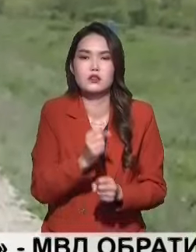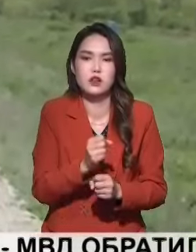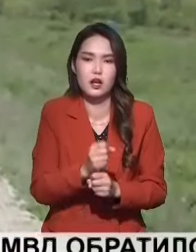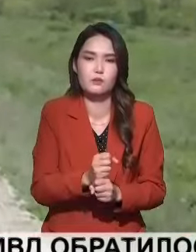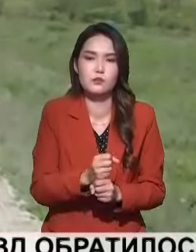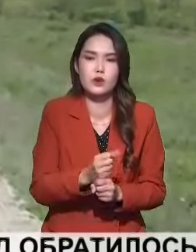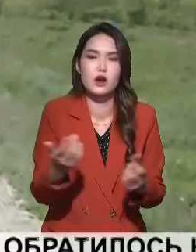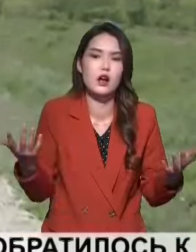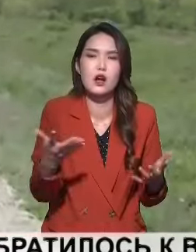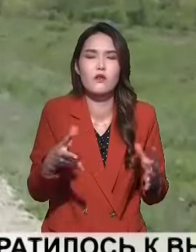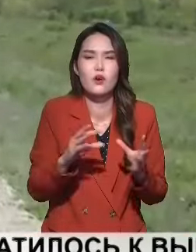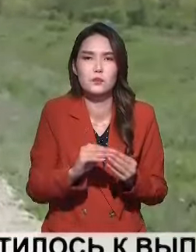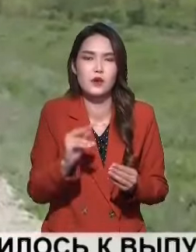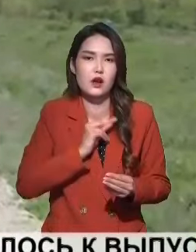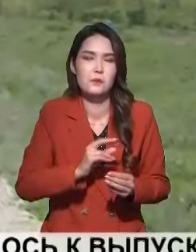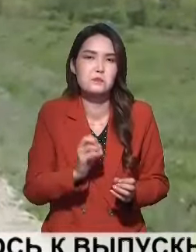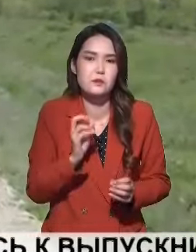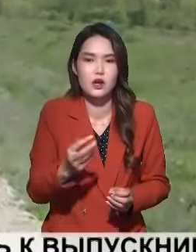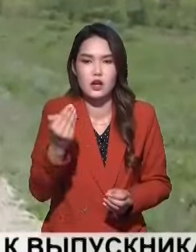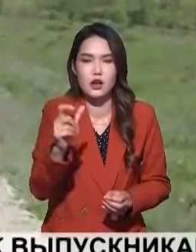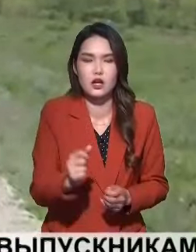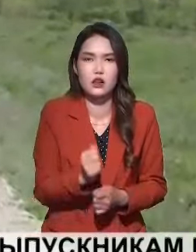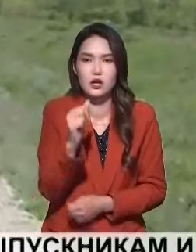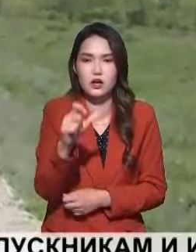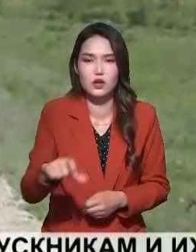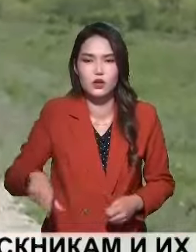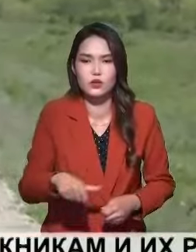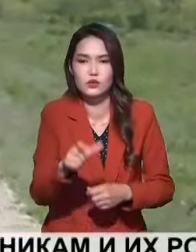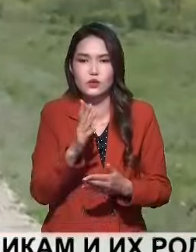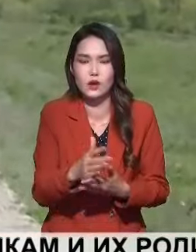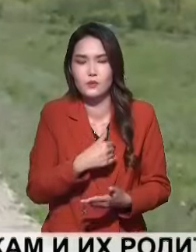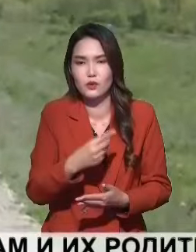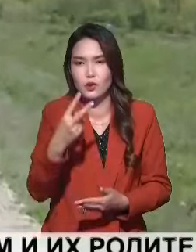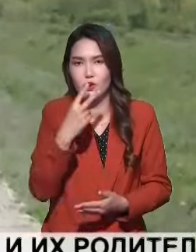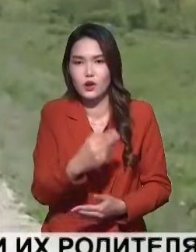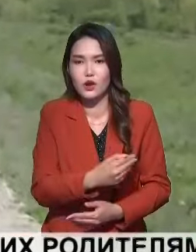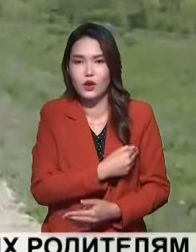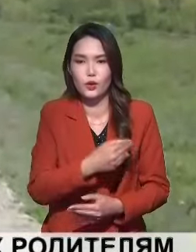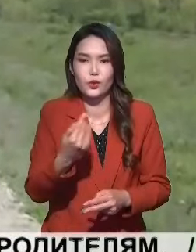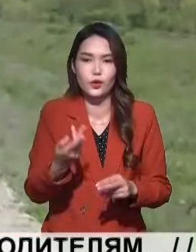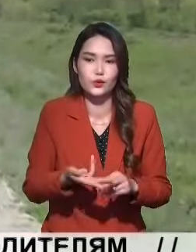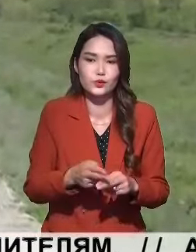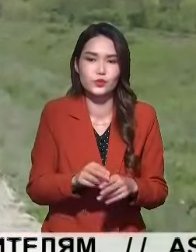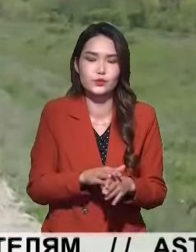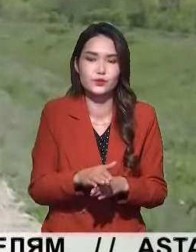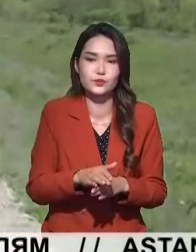и какие вообще работы проводятся на данный момент, вот именно сегодня. И уже делать из этого выводы,